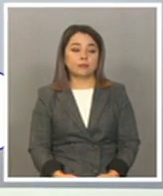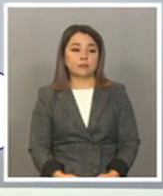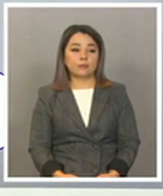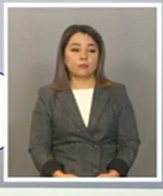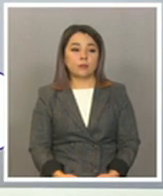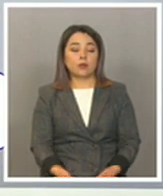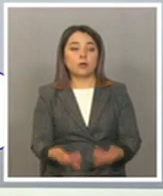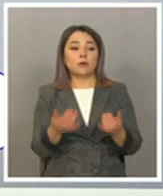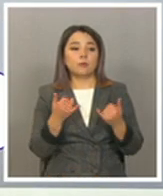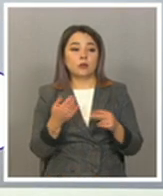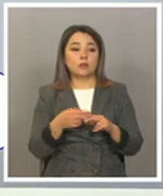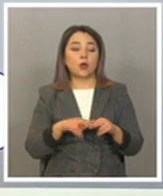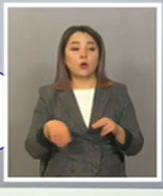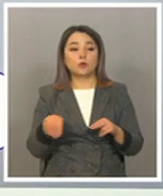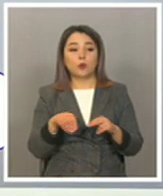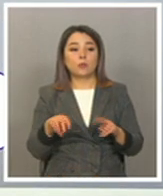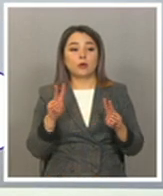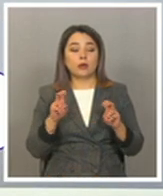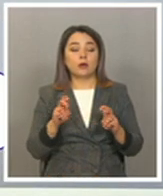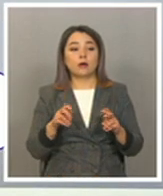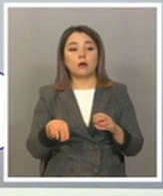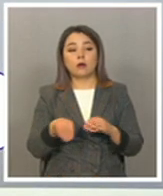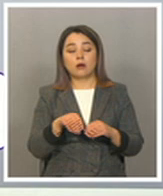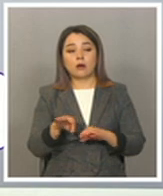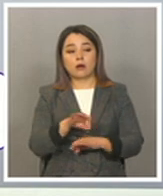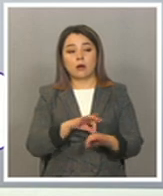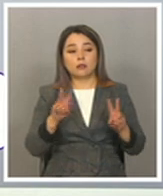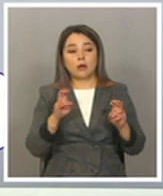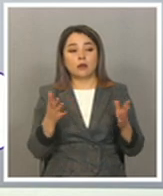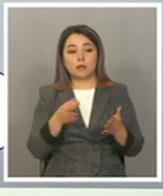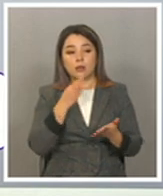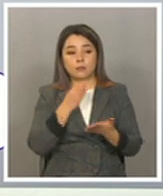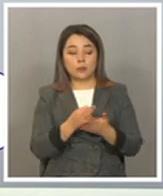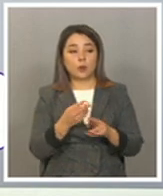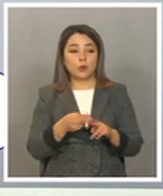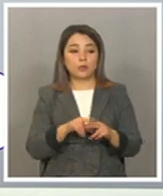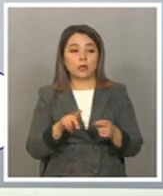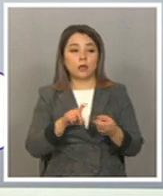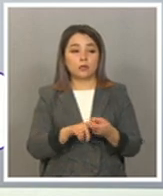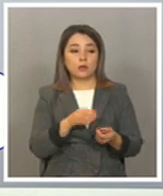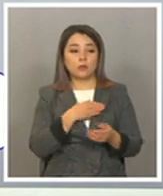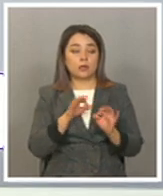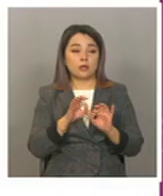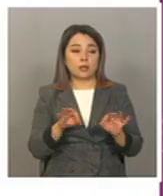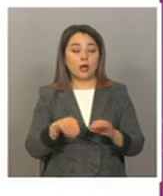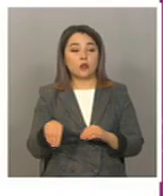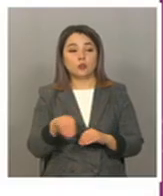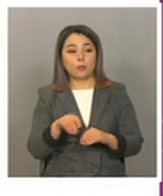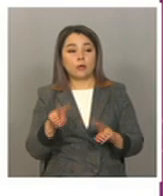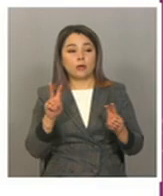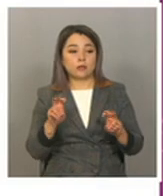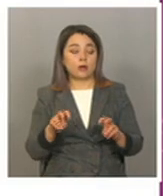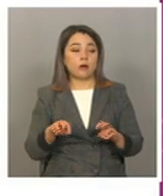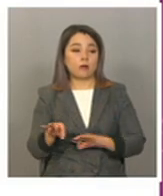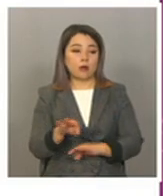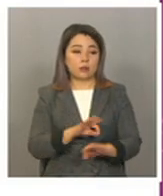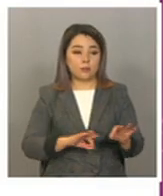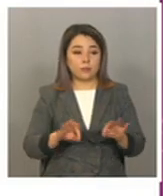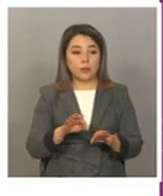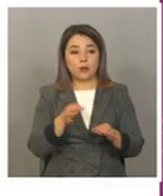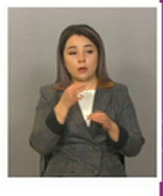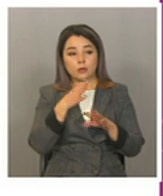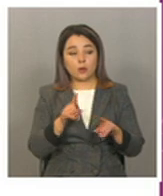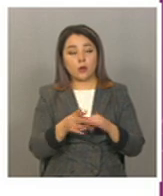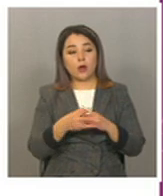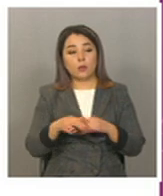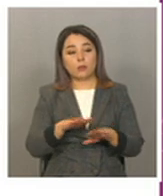Ендеше топырақ картасы дегеніміз не? Топырақ картасын қалай оқимыз? Осыған тоқталатын болсақ, топырақ картасы дегеніміз кез келген